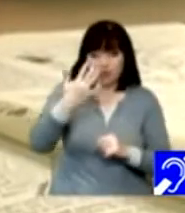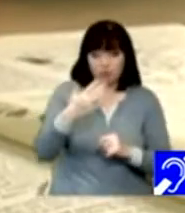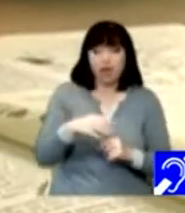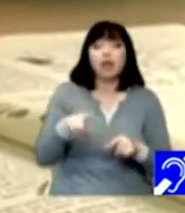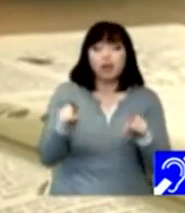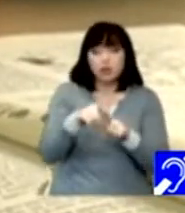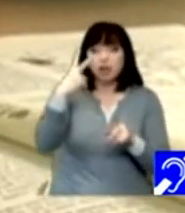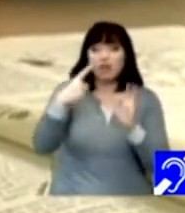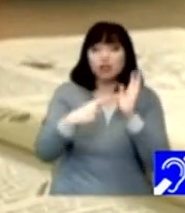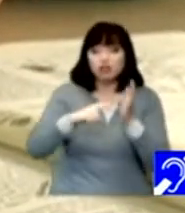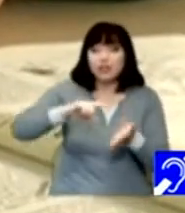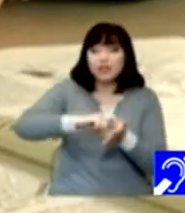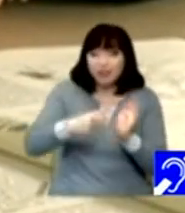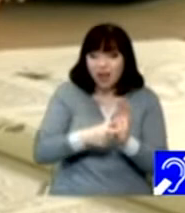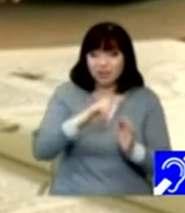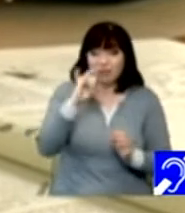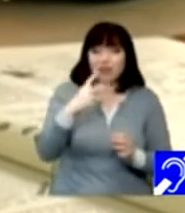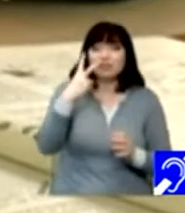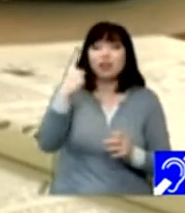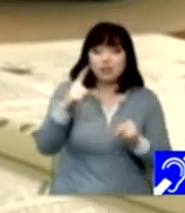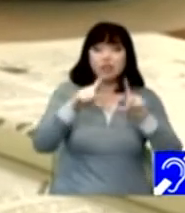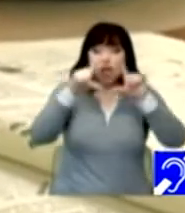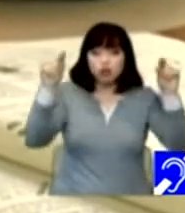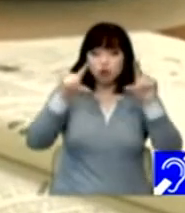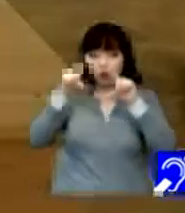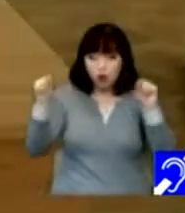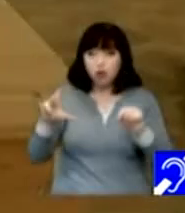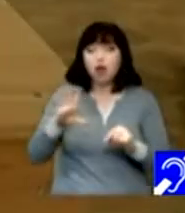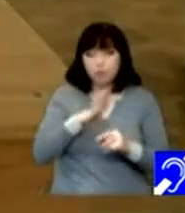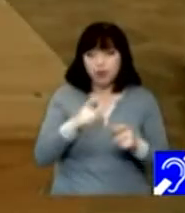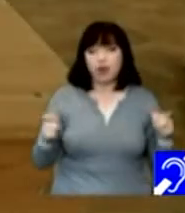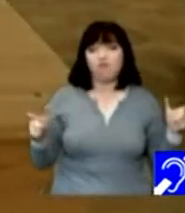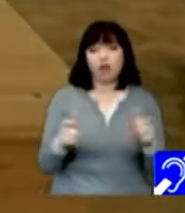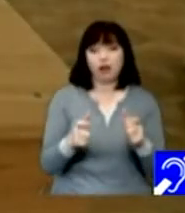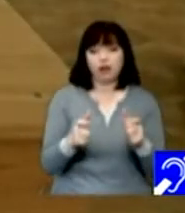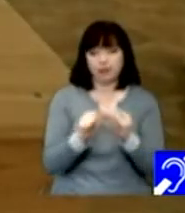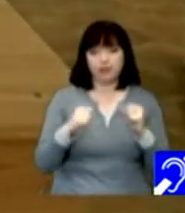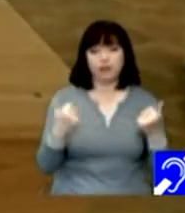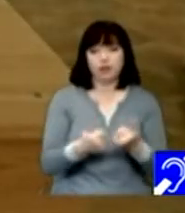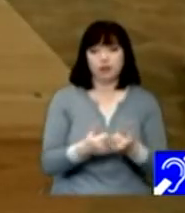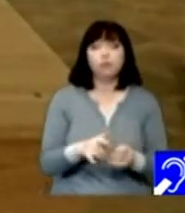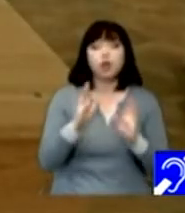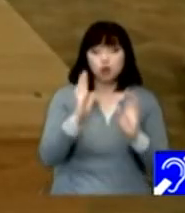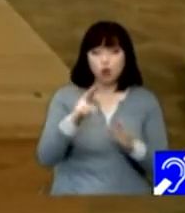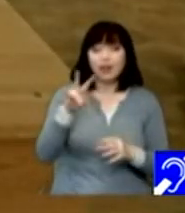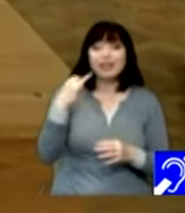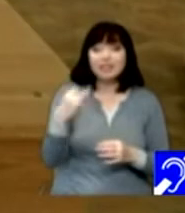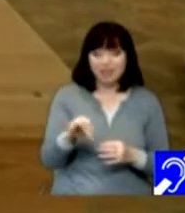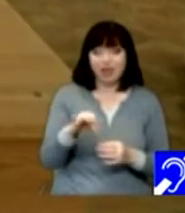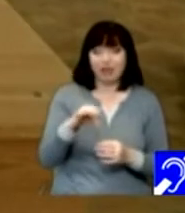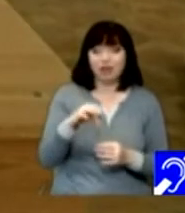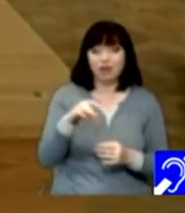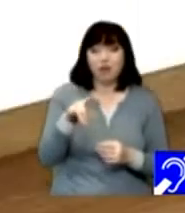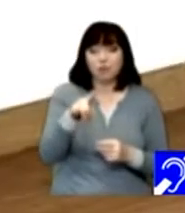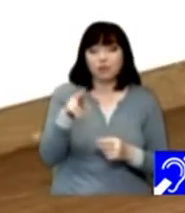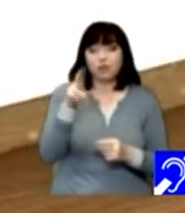26 de clase din 21 de instituții de învățământ au fost plasate în carantină. Doar la liceul teoretic Principesa